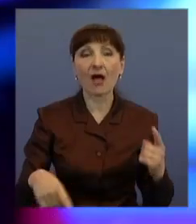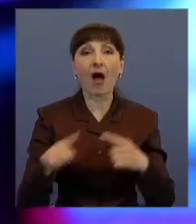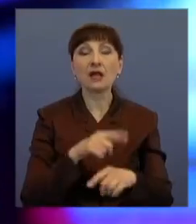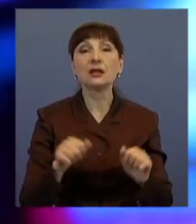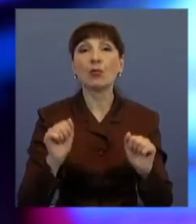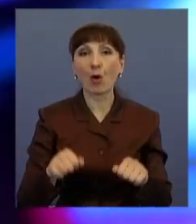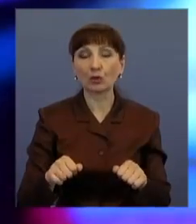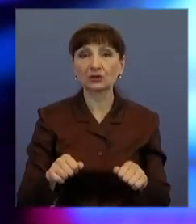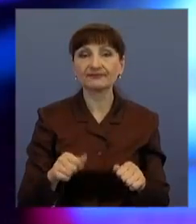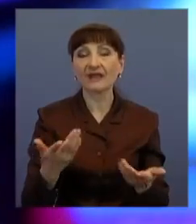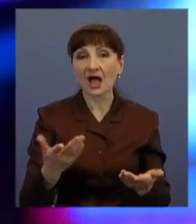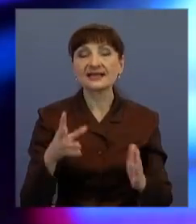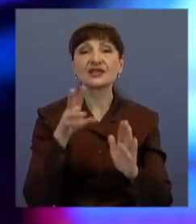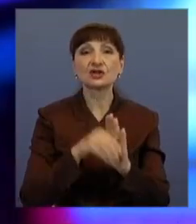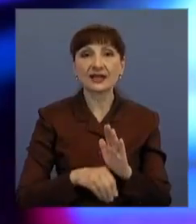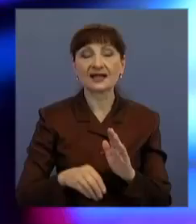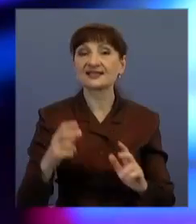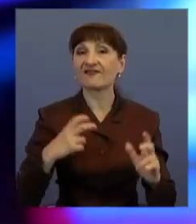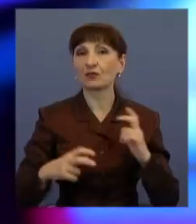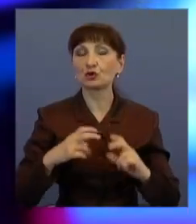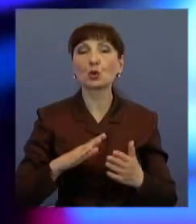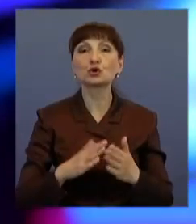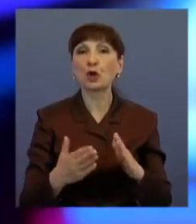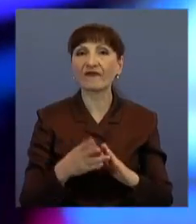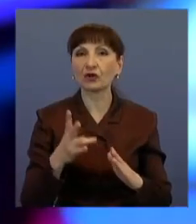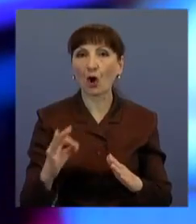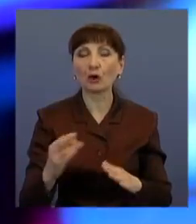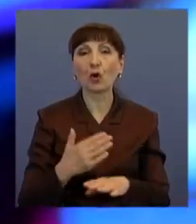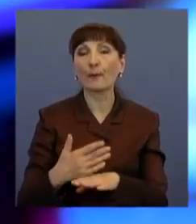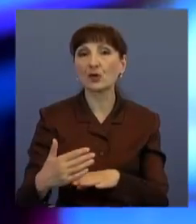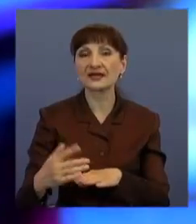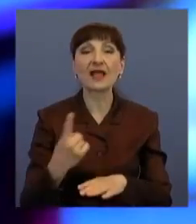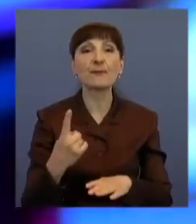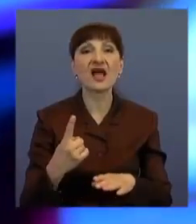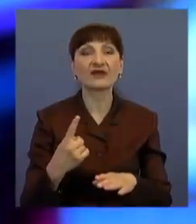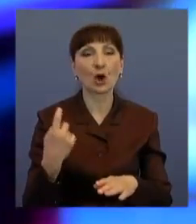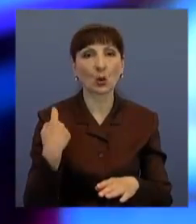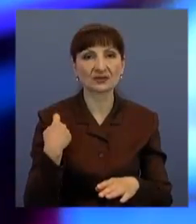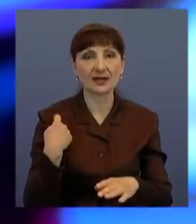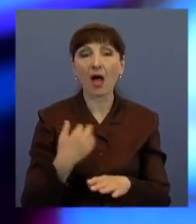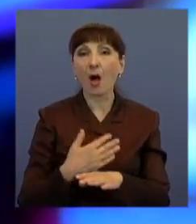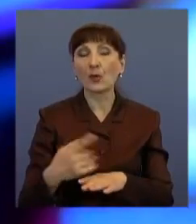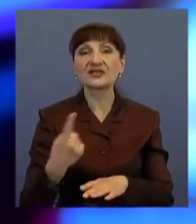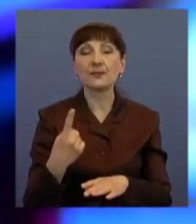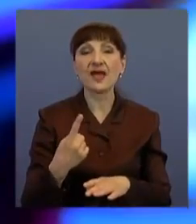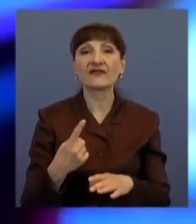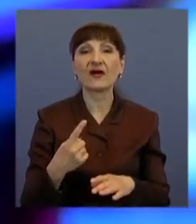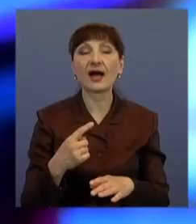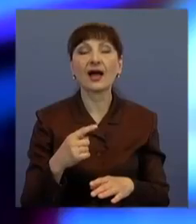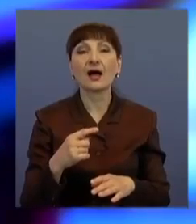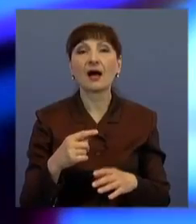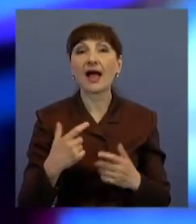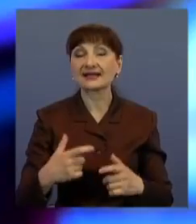могут условно зачисляться в вузы, но после, на первый курс, а после первого семестра в